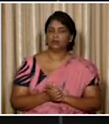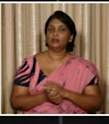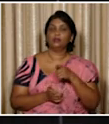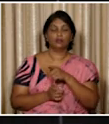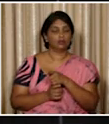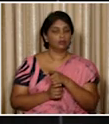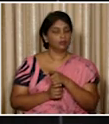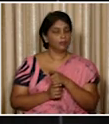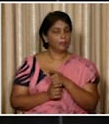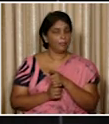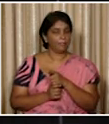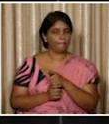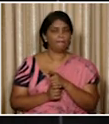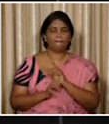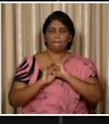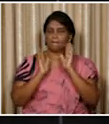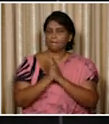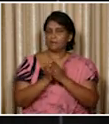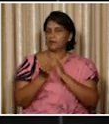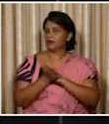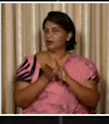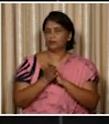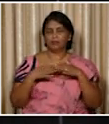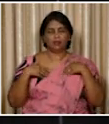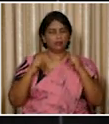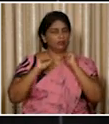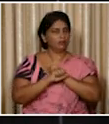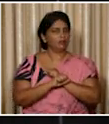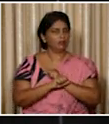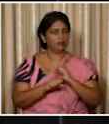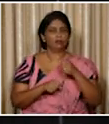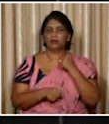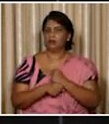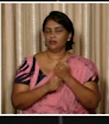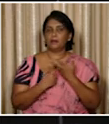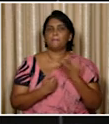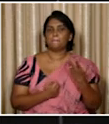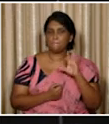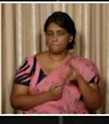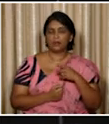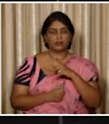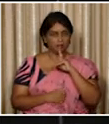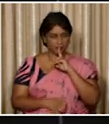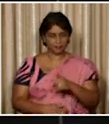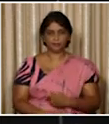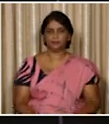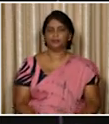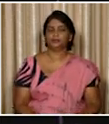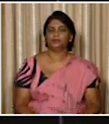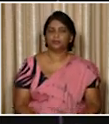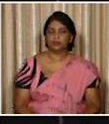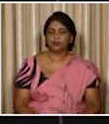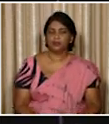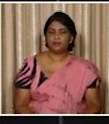எந்தவித குற்றச்செயல்களிலும் ஈடுபடாது உணர்வு நிலைப்பட்ட உந்துதலினால் தமது பூர்வீக மதத்தலம் ஒன்றில் வழிபாடாற்றச் சென்ற நிலையில்